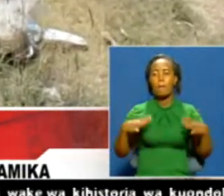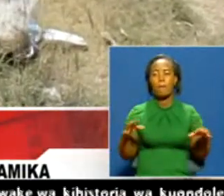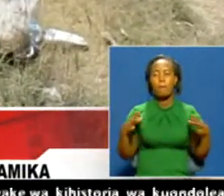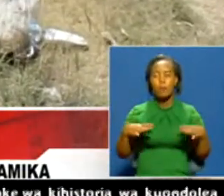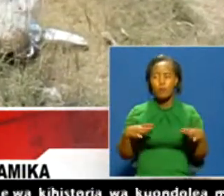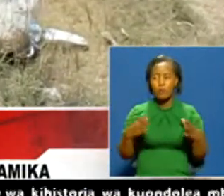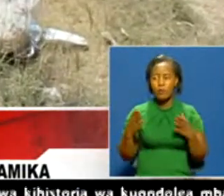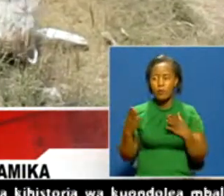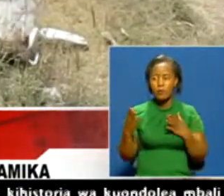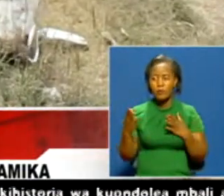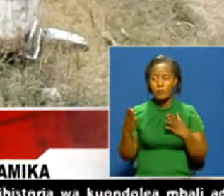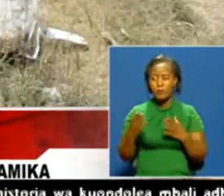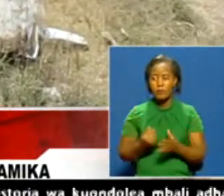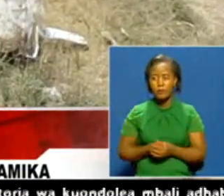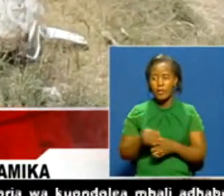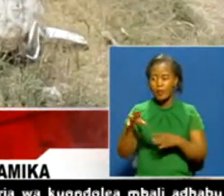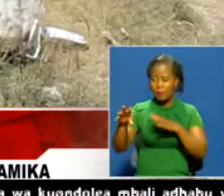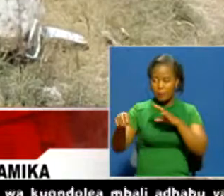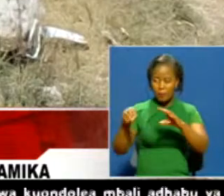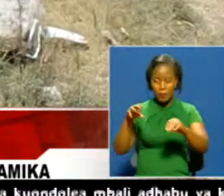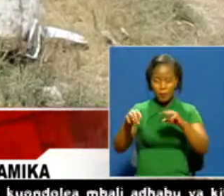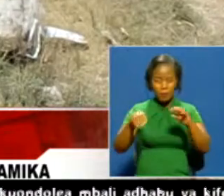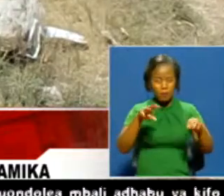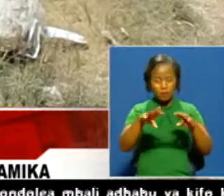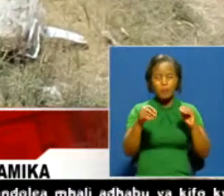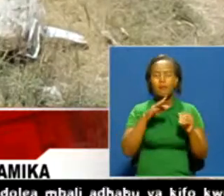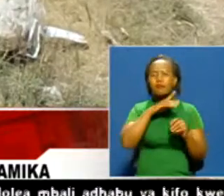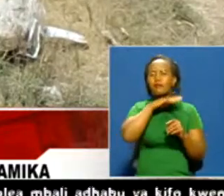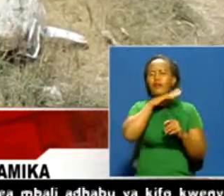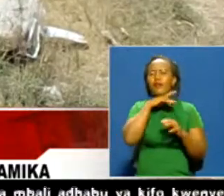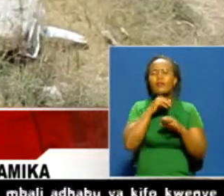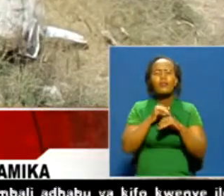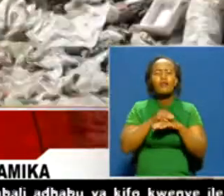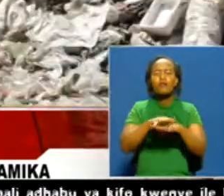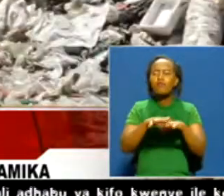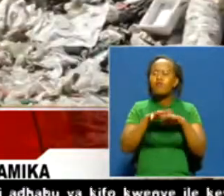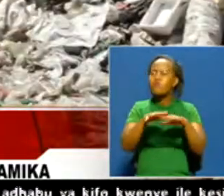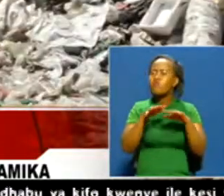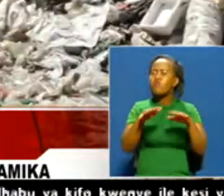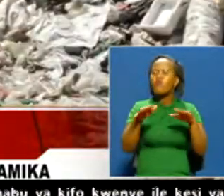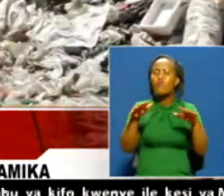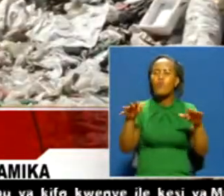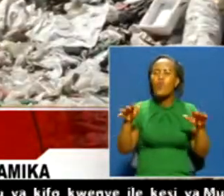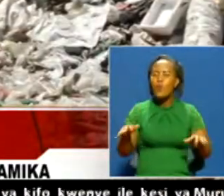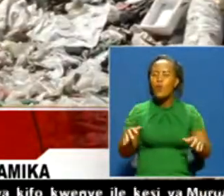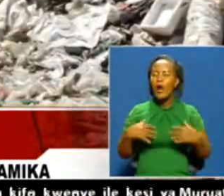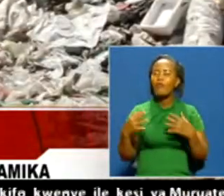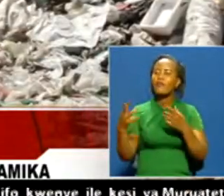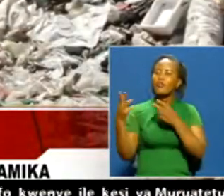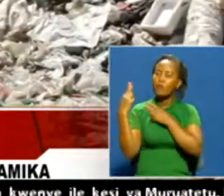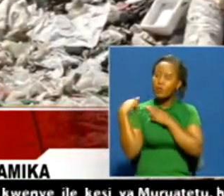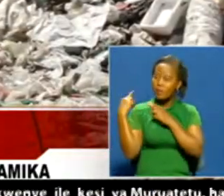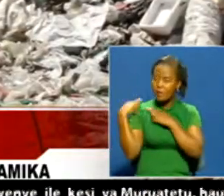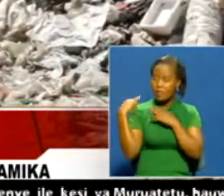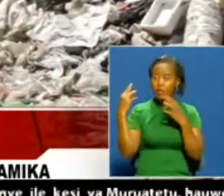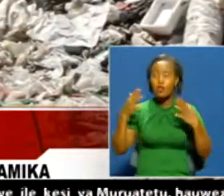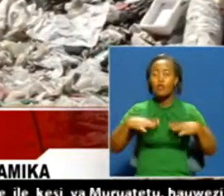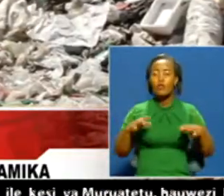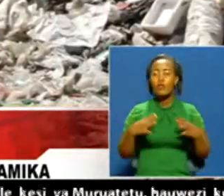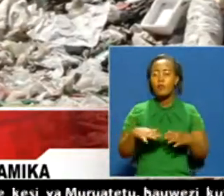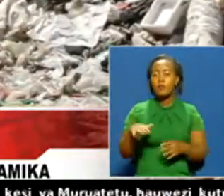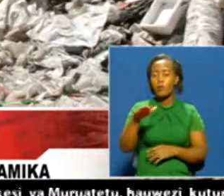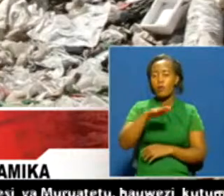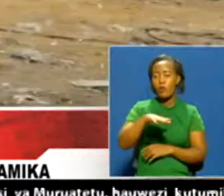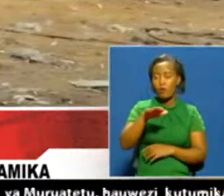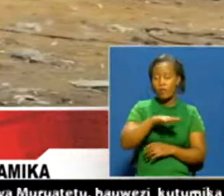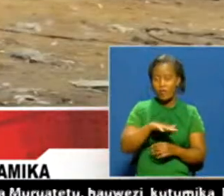Kukusanya taka ya mifuko ya plastiki iliyotapakaa kila mahali kumekuwa jukumu la kila siku kwa wakazi wa eneo hili.